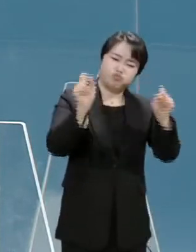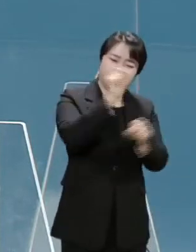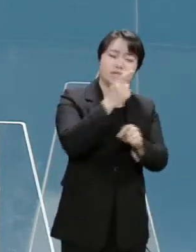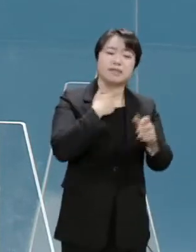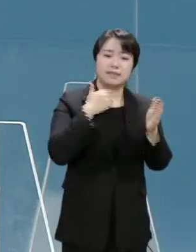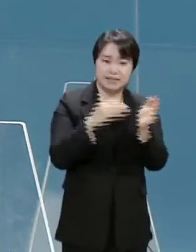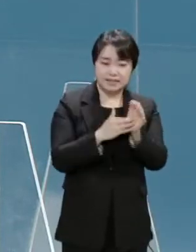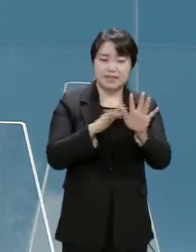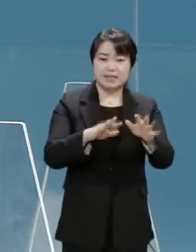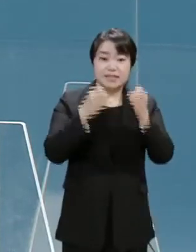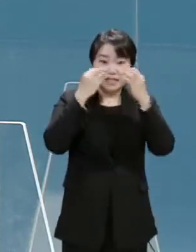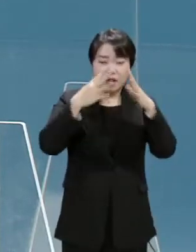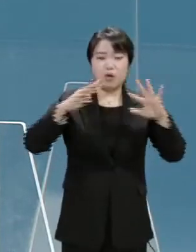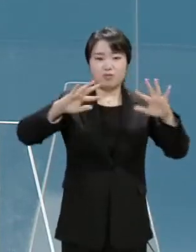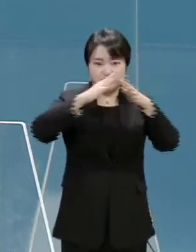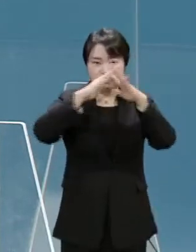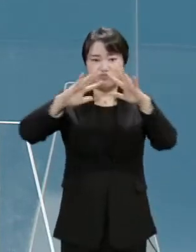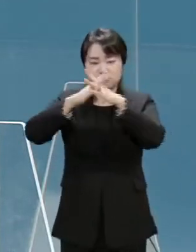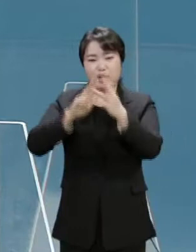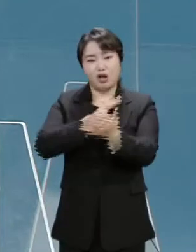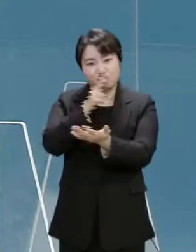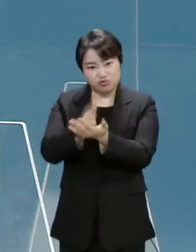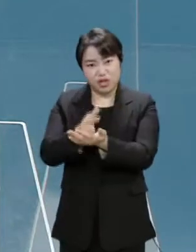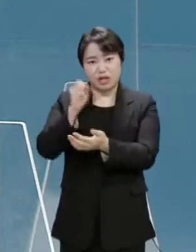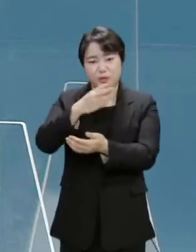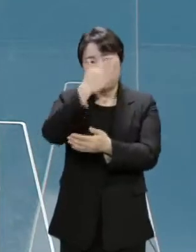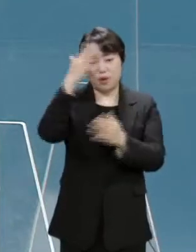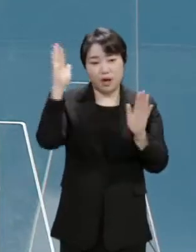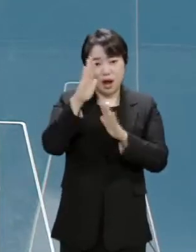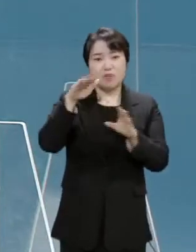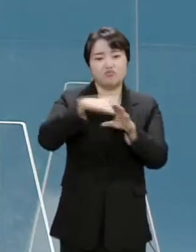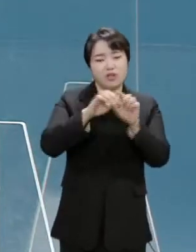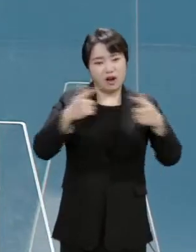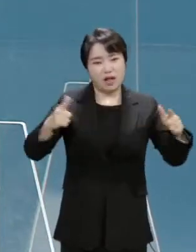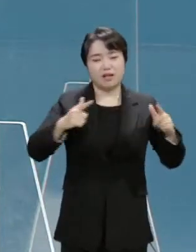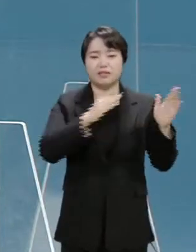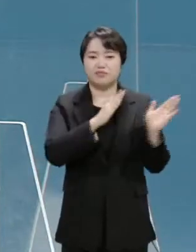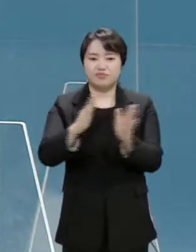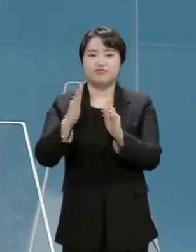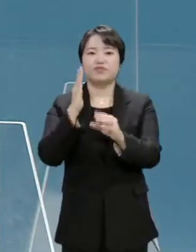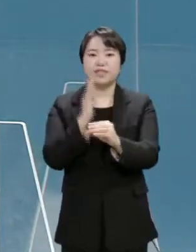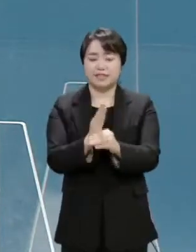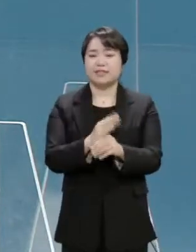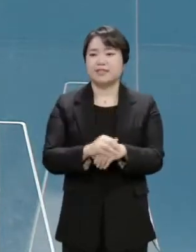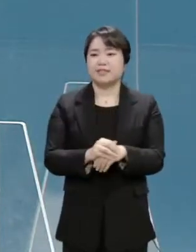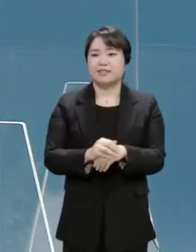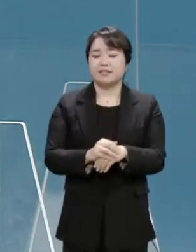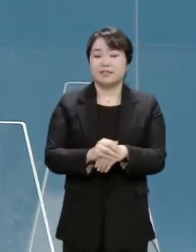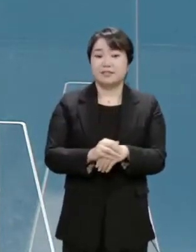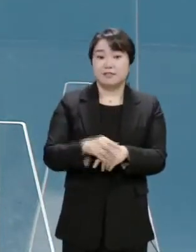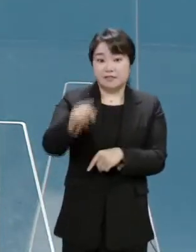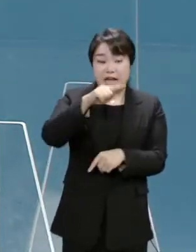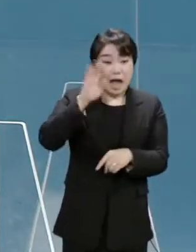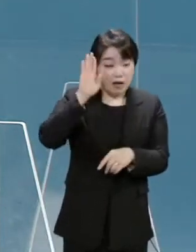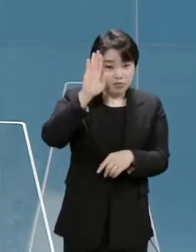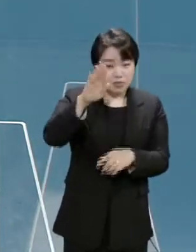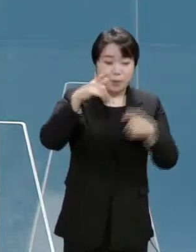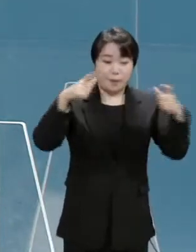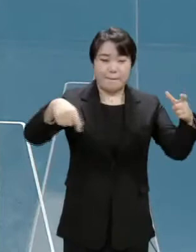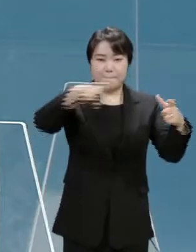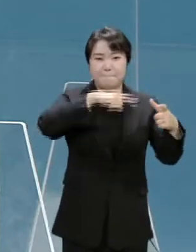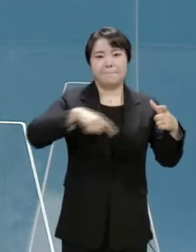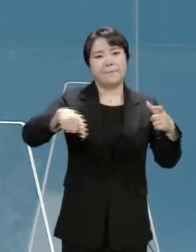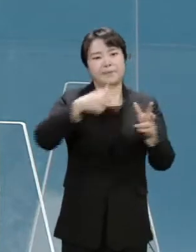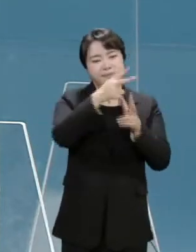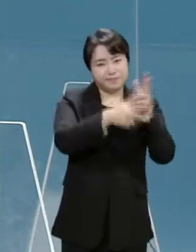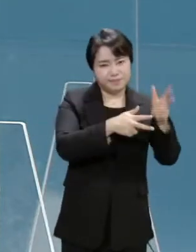이제는 새로운 시설들이 더 주차장이나 청소년 문화시설들도 준비되고 있습니다. 네. 그래서 저희는 앞으로 이 지역의